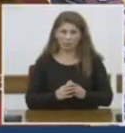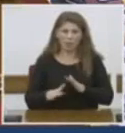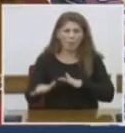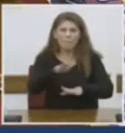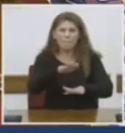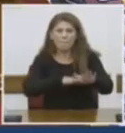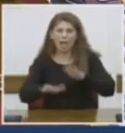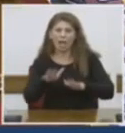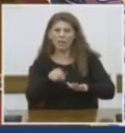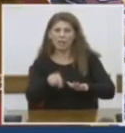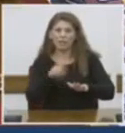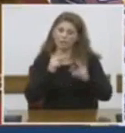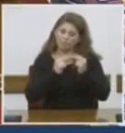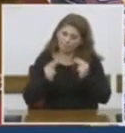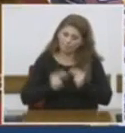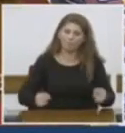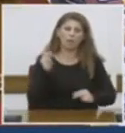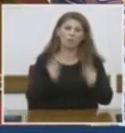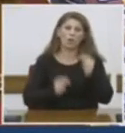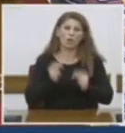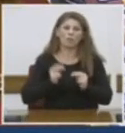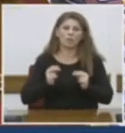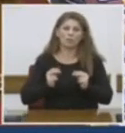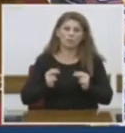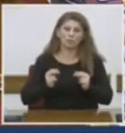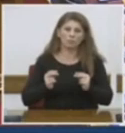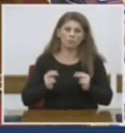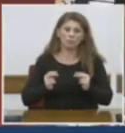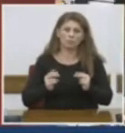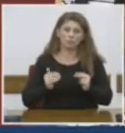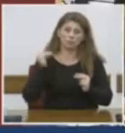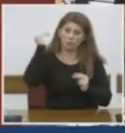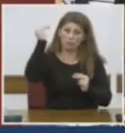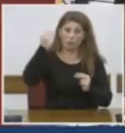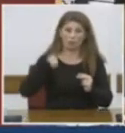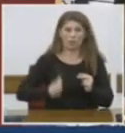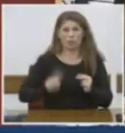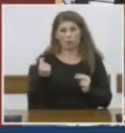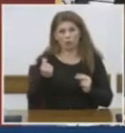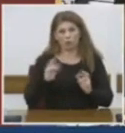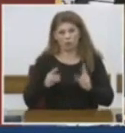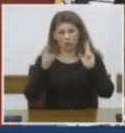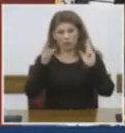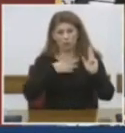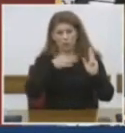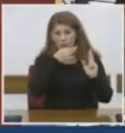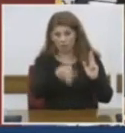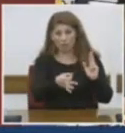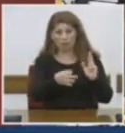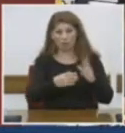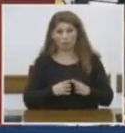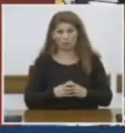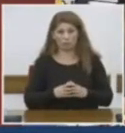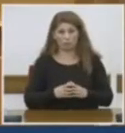αντιμετωπίσει τα προβλήματα των υψηλών τιμών ενέργειας. Και αναφέρομαι